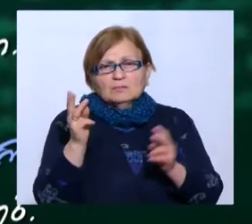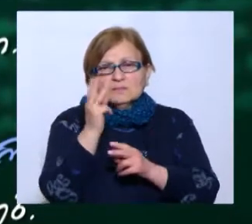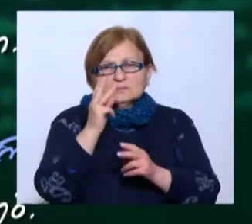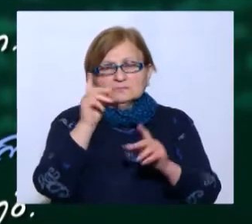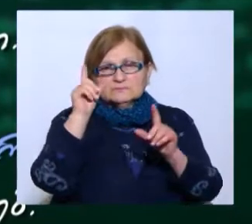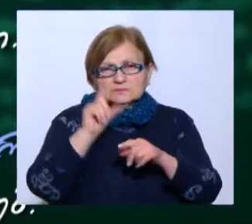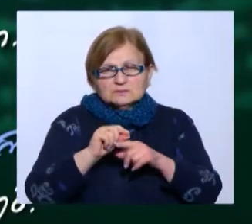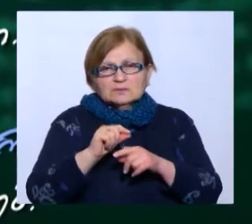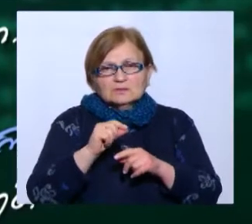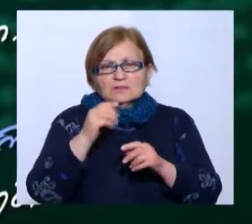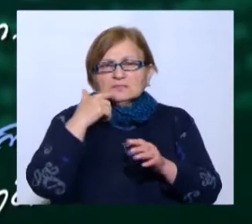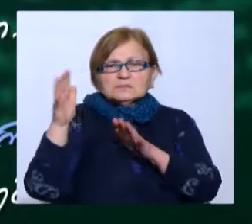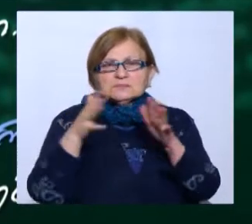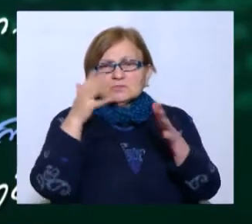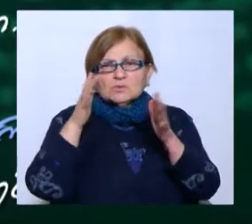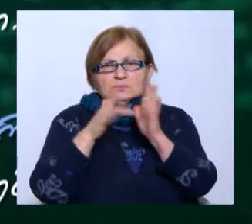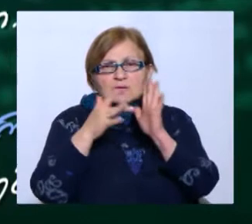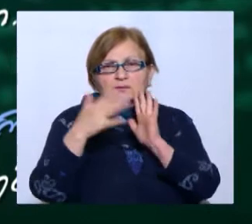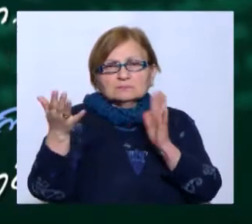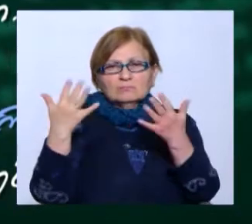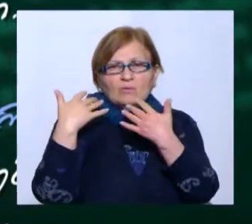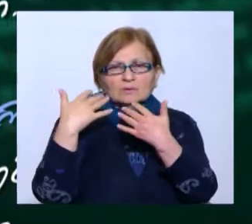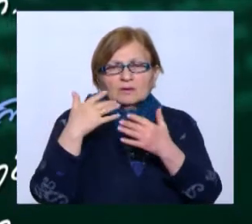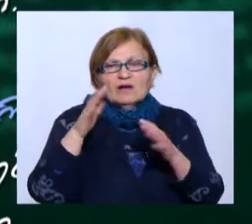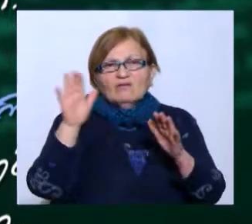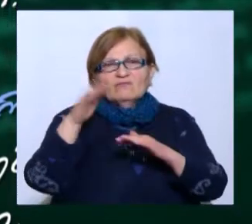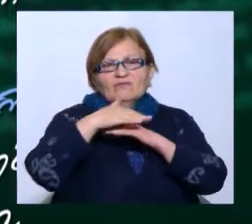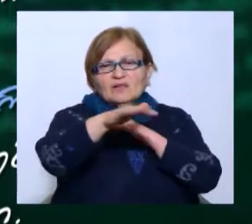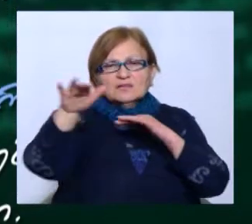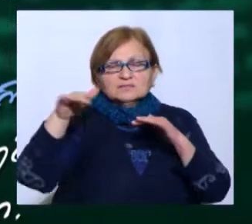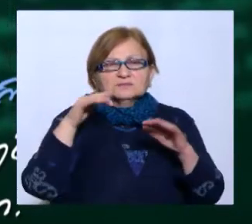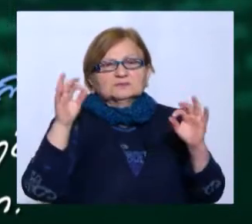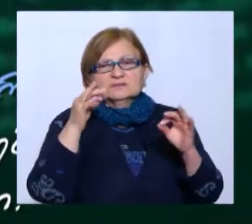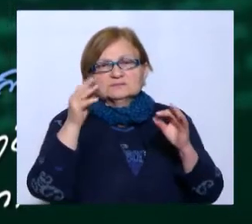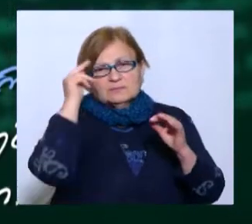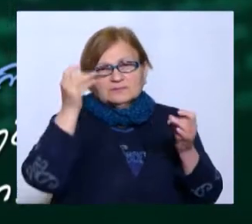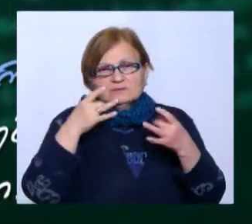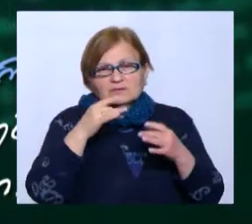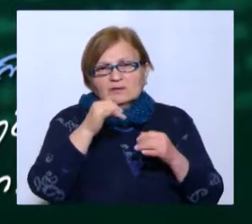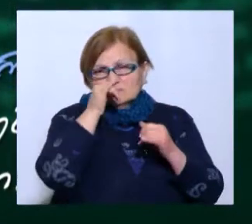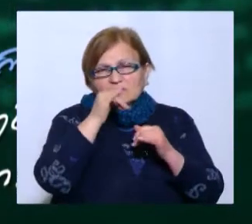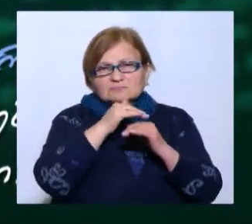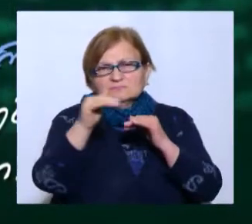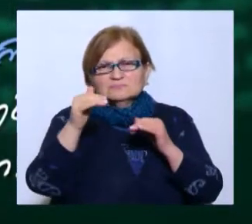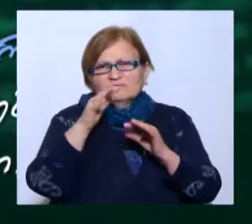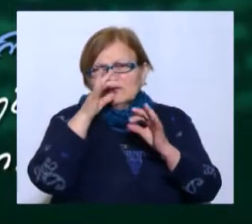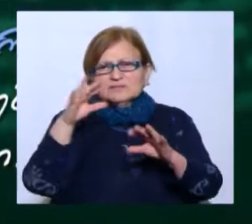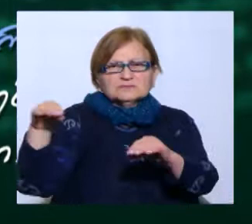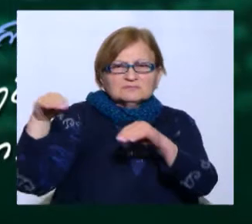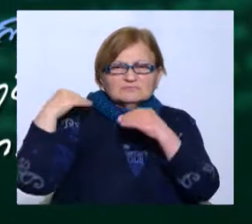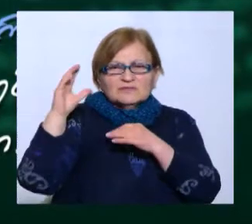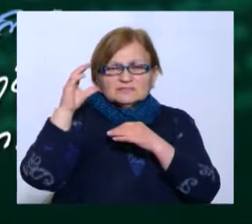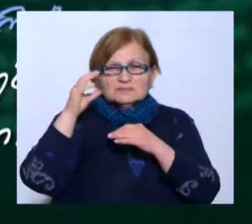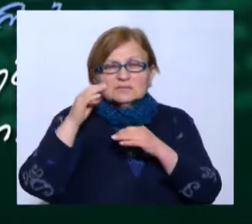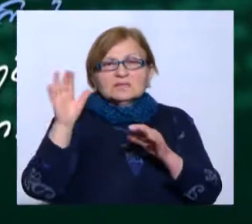დნება. სიო სარკმლით მონაქროლი ველთა ზღაპარს მეუბნება. თვარით ნაფენს არემარე ვერ იცილებს, ვერცხლის საბანს სიო